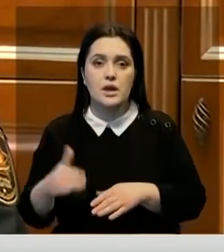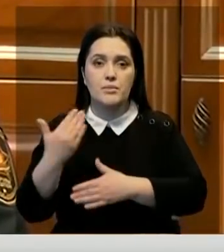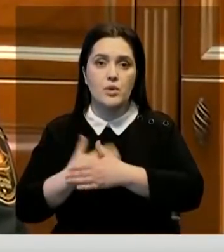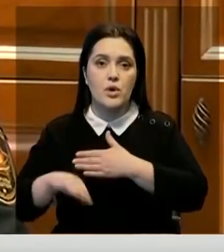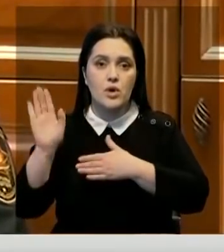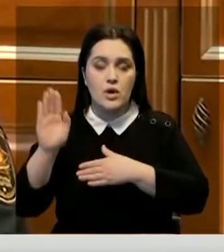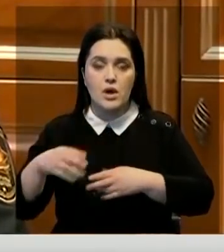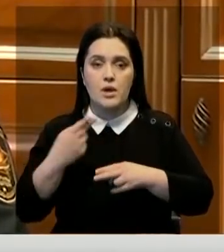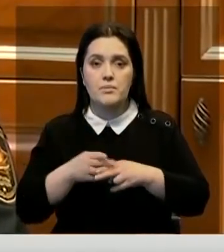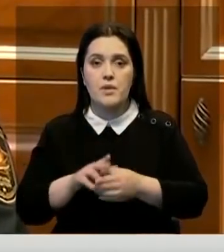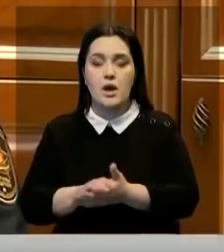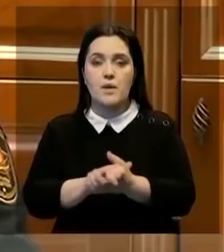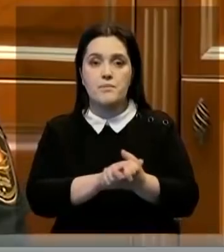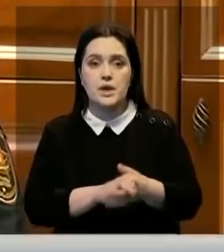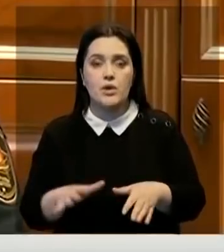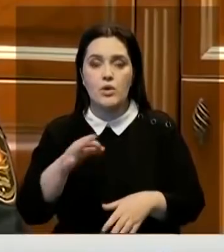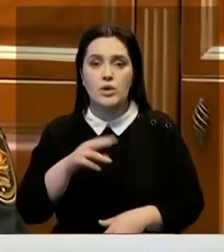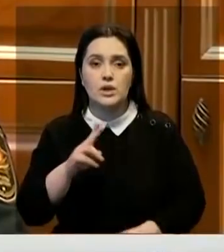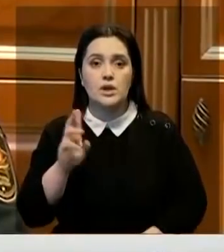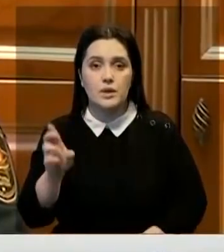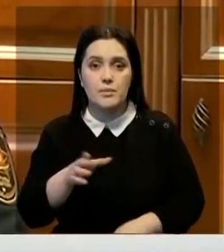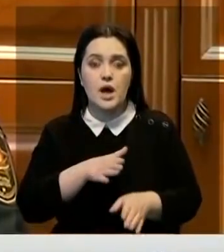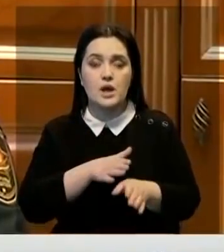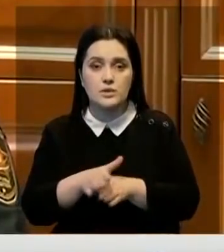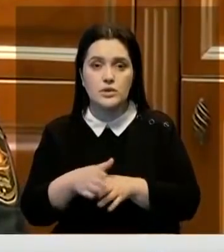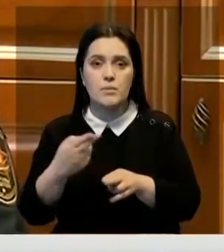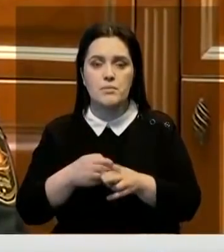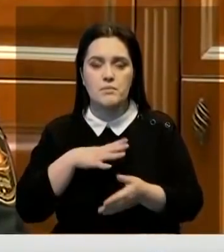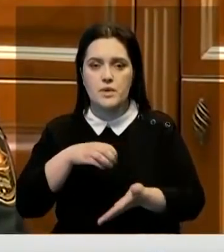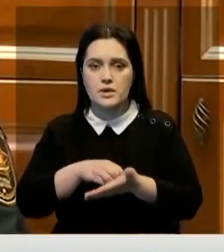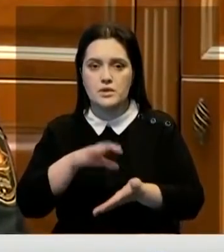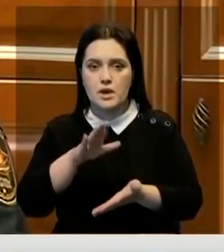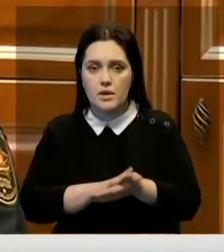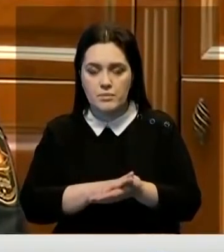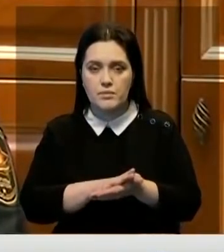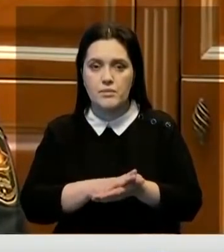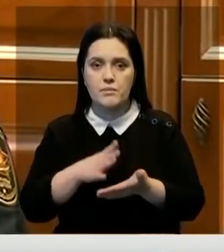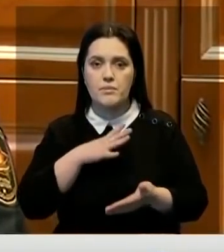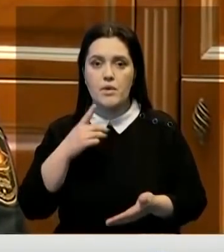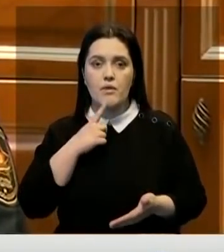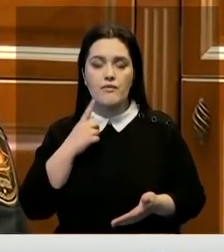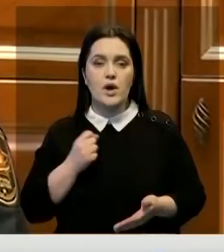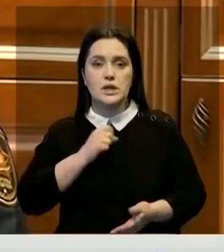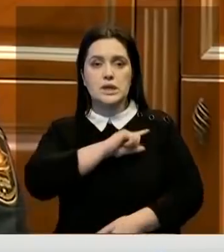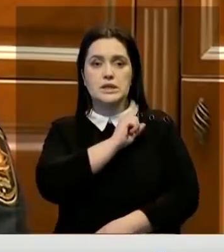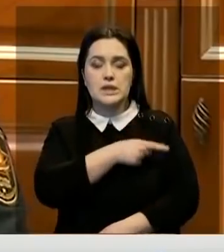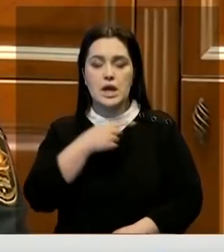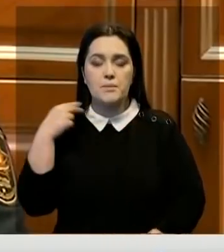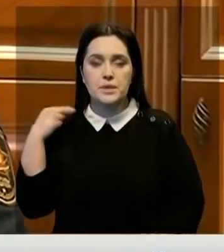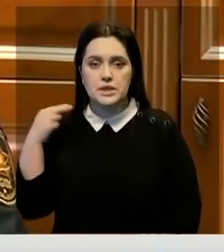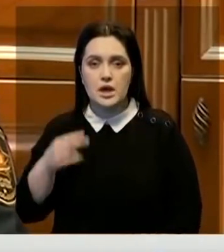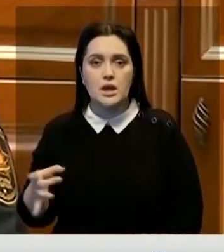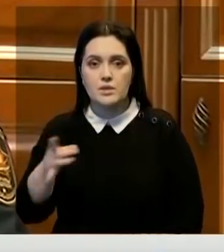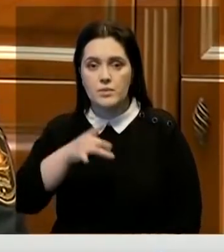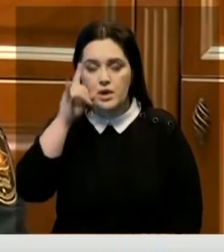страны объединенного миротворческого контингента ОДКБ осуществлялся согласно обозначенным Верховным Главнокомандующим Вооруженными Силами президентом Республики